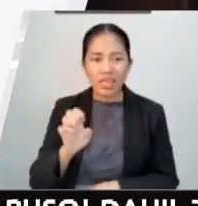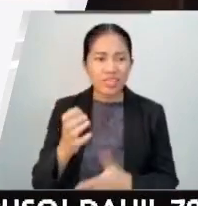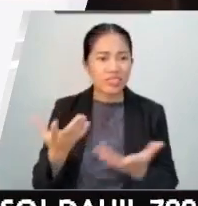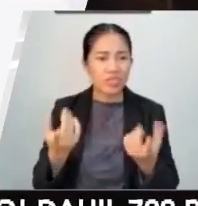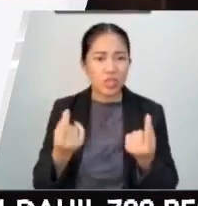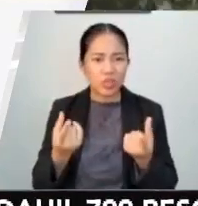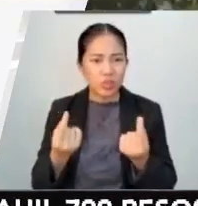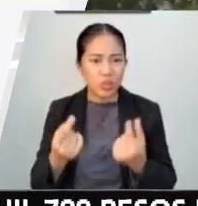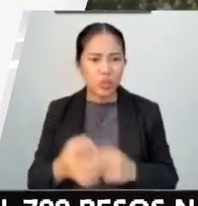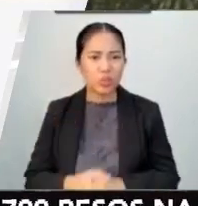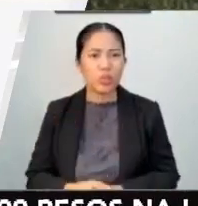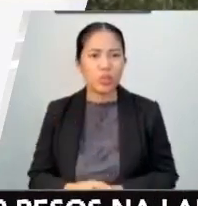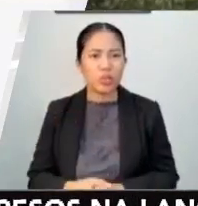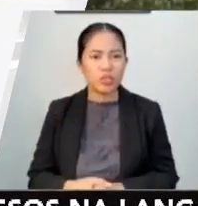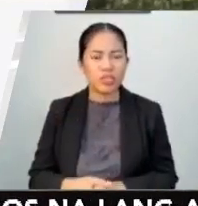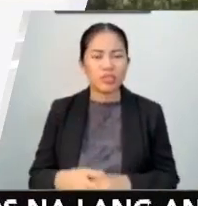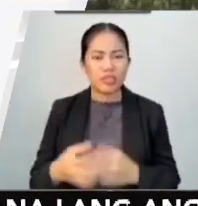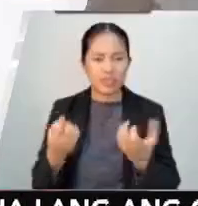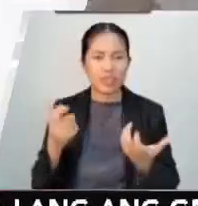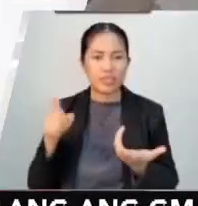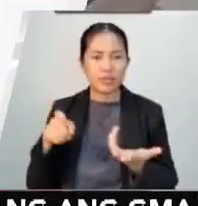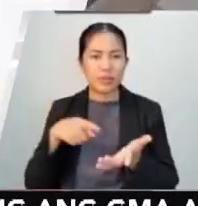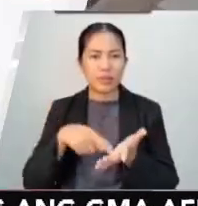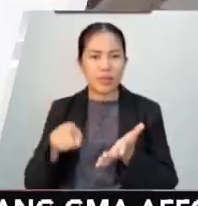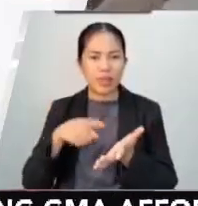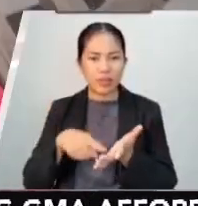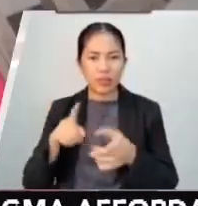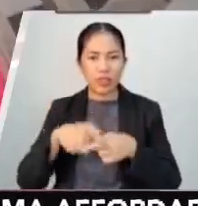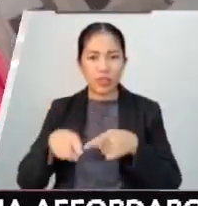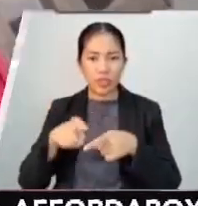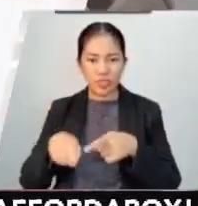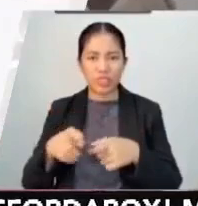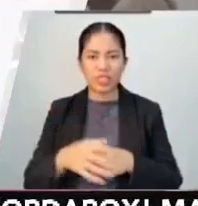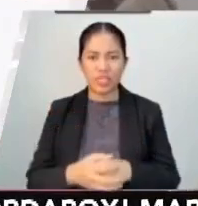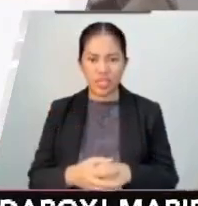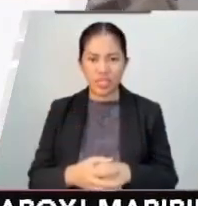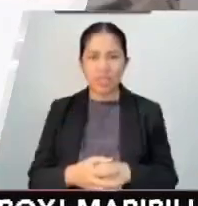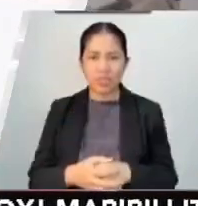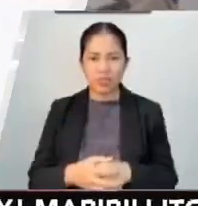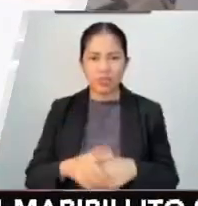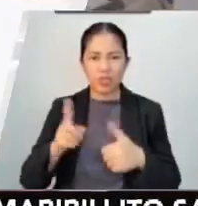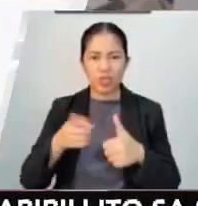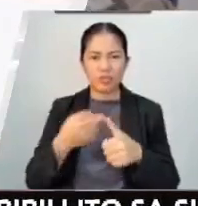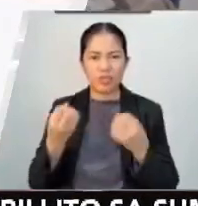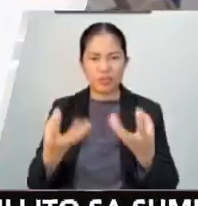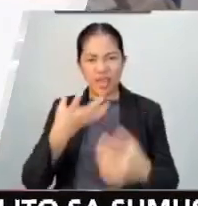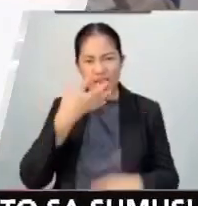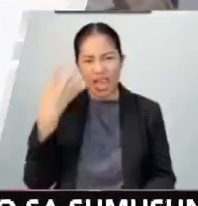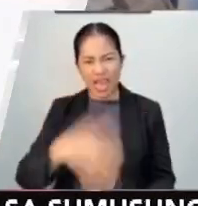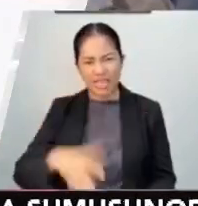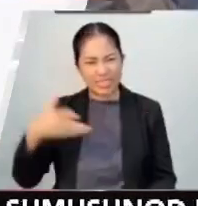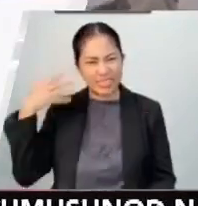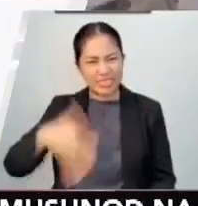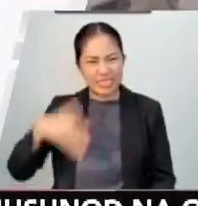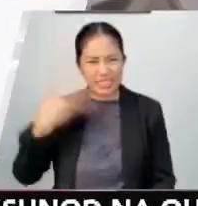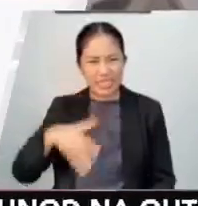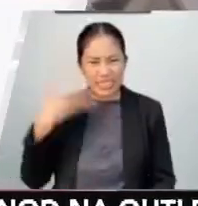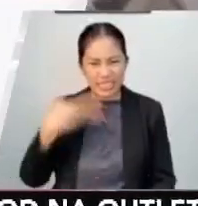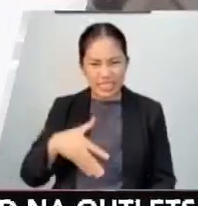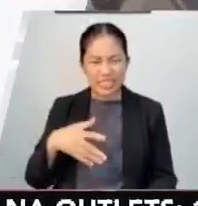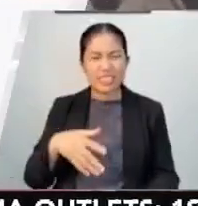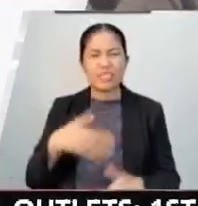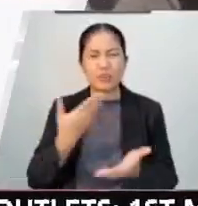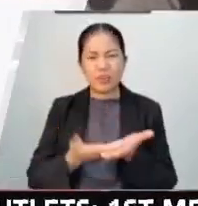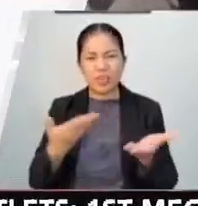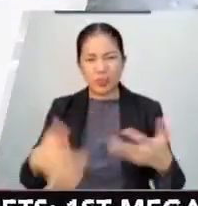mga appliances. Siyempre, dako ang epekto una nga lang tam-an ka init. Ang amo da sa mga kagamitan na bodos ko maluoy kabay